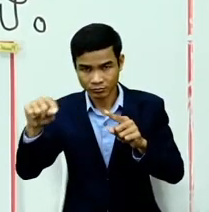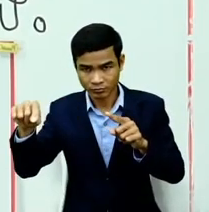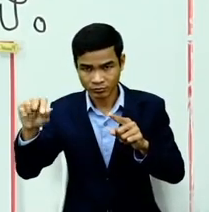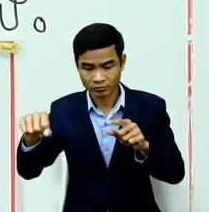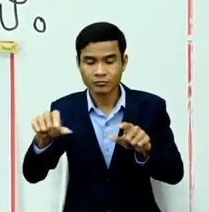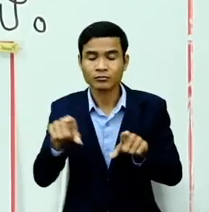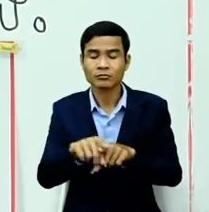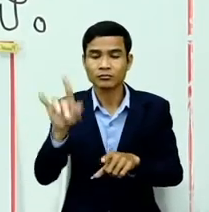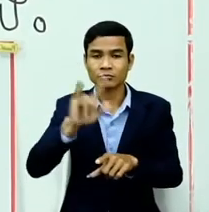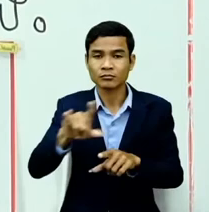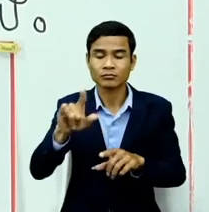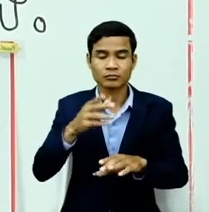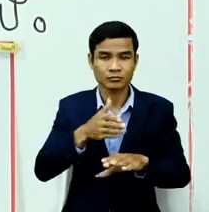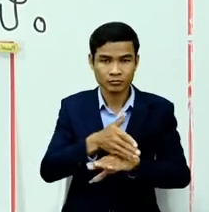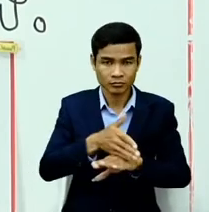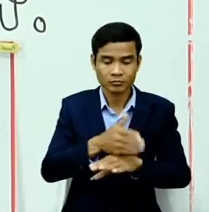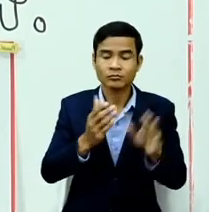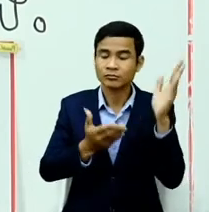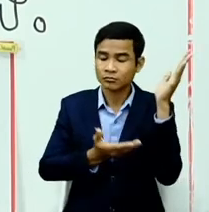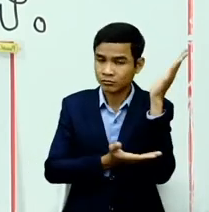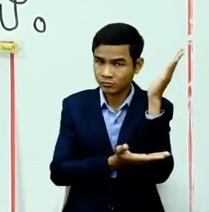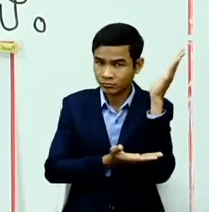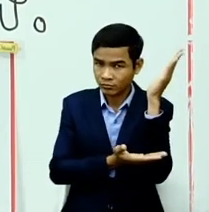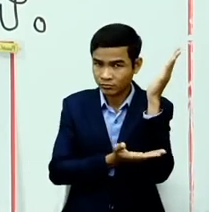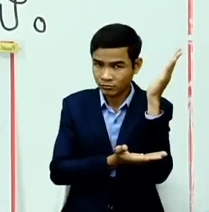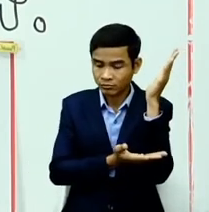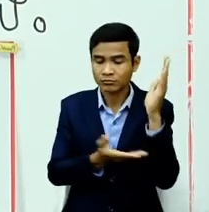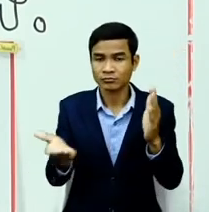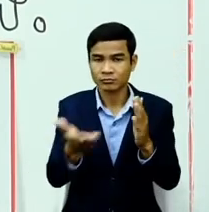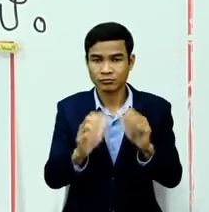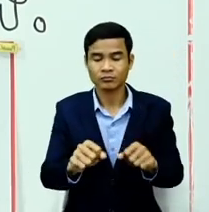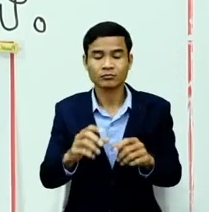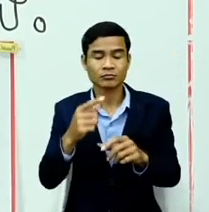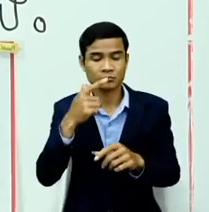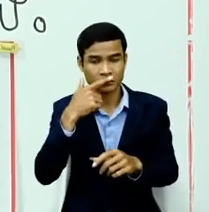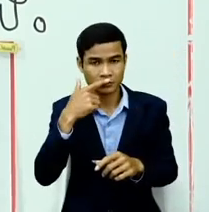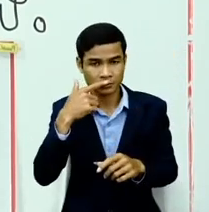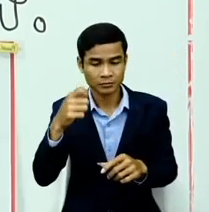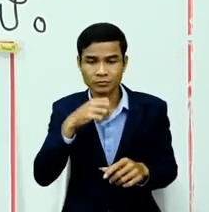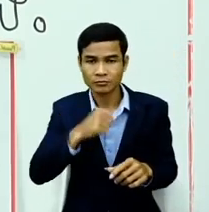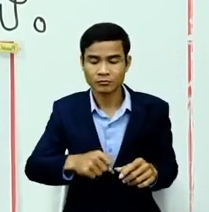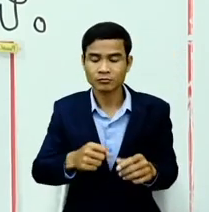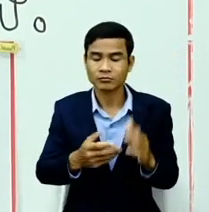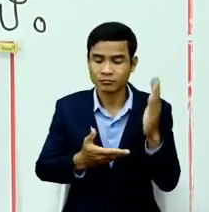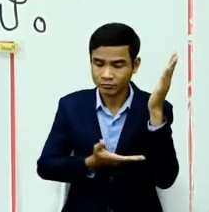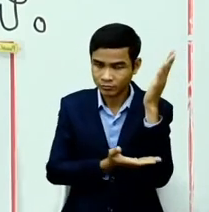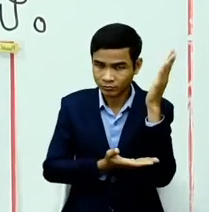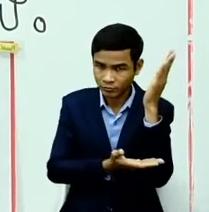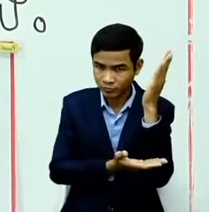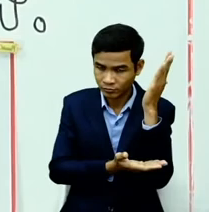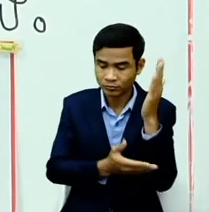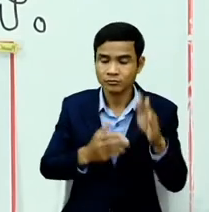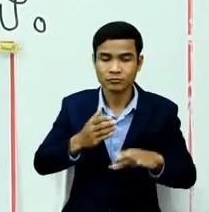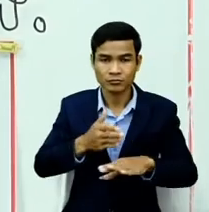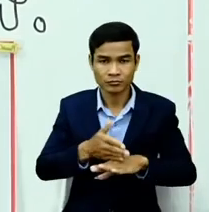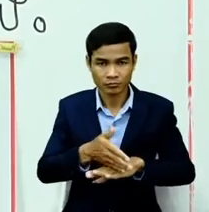កចាគេប្រើវាសម្រាប់អាឈើអុយថាដូចជាលោកតានេះគាត់អាឈើចាណែគាត់អាឈើហើយគាត់ធ្វើតុកចា